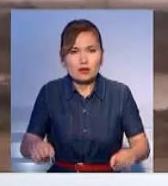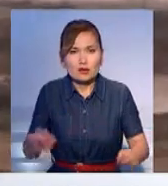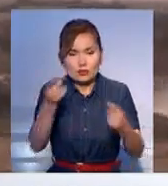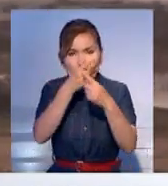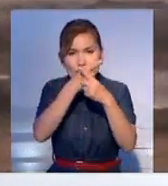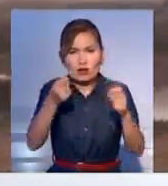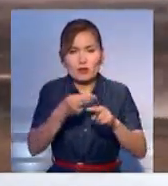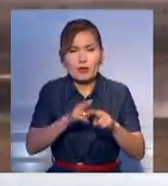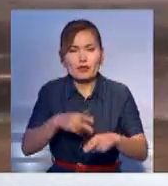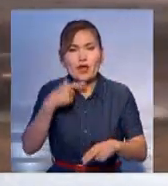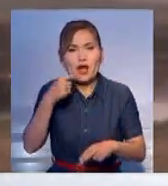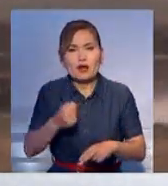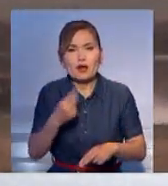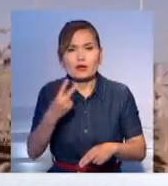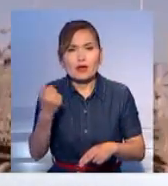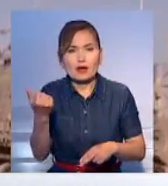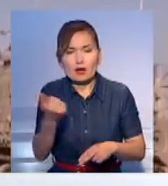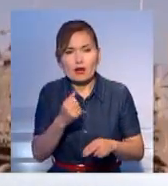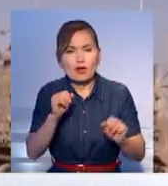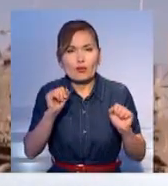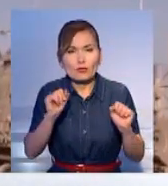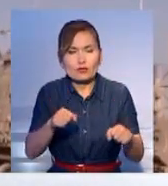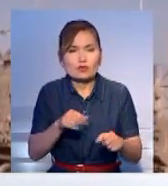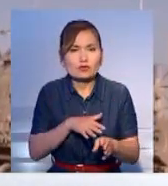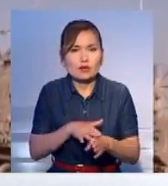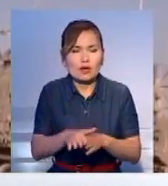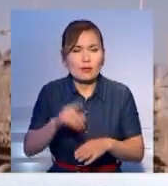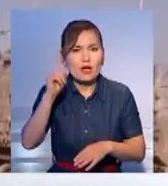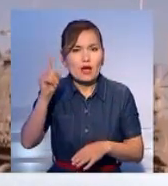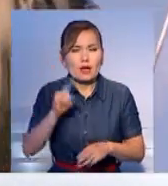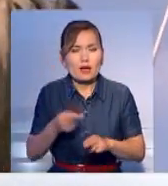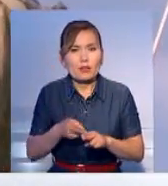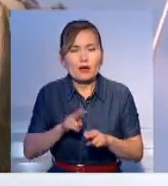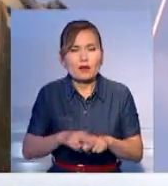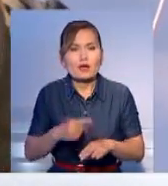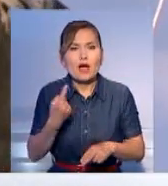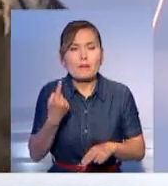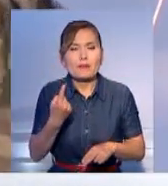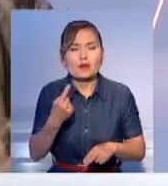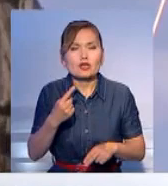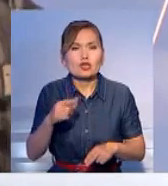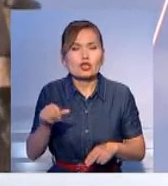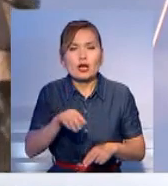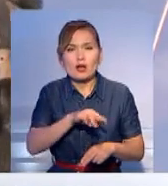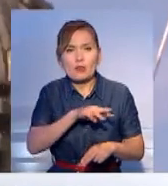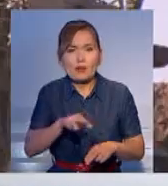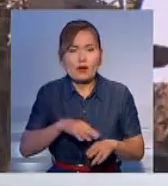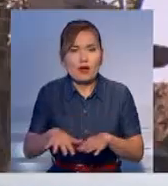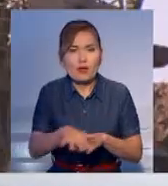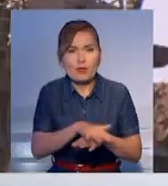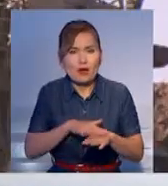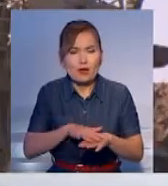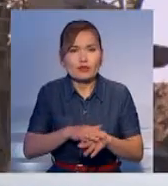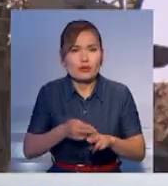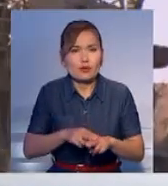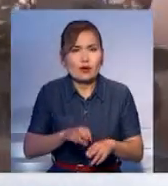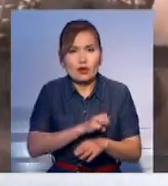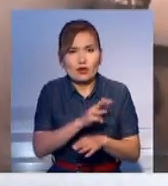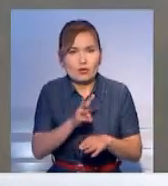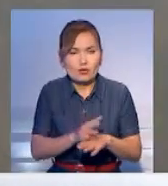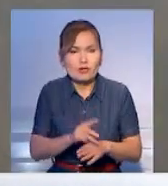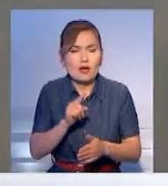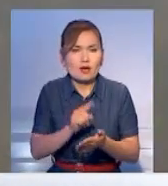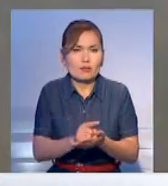айтады. Армия оны екі аптада жүзеге асыра алады. Одан кейін Израиль 1,5 миллион тұрғыны бар аумақтың жағдайын қамтамасыз етуге тәуелді